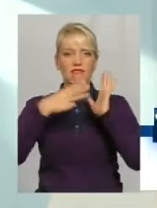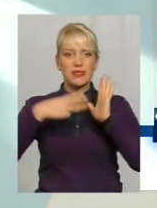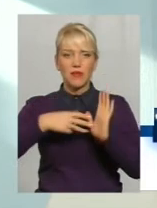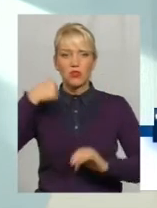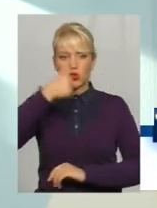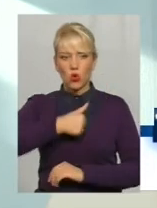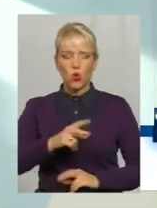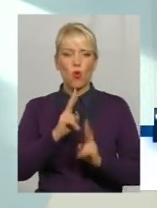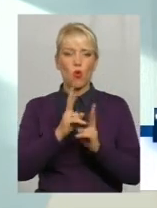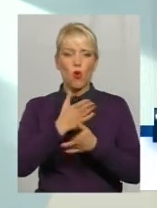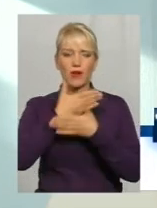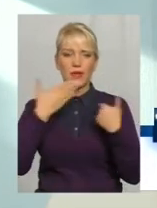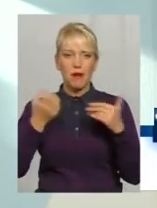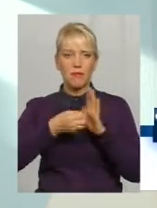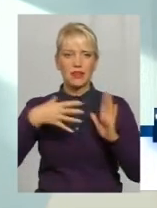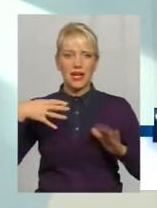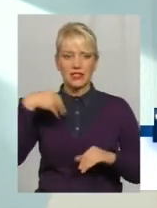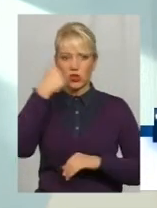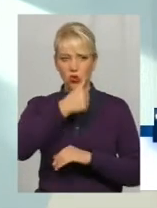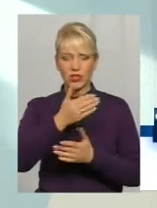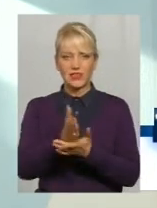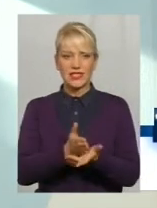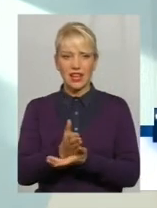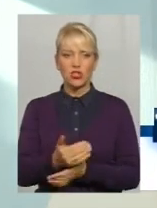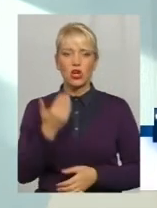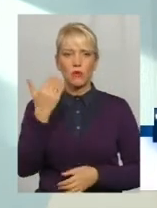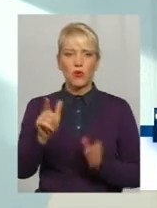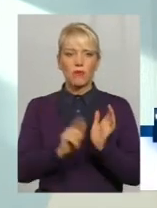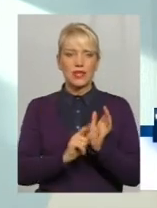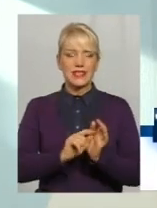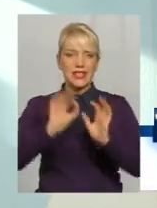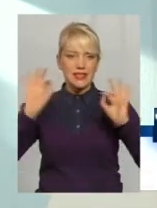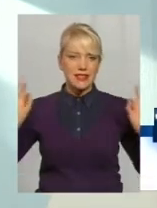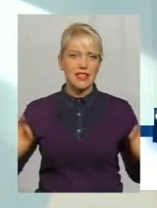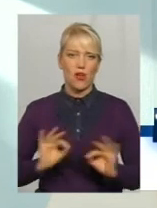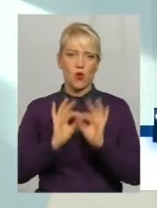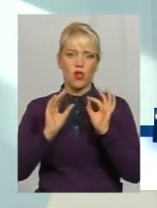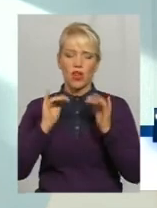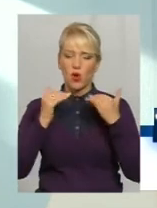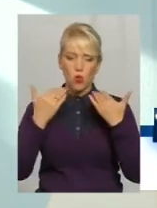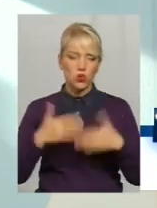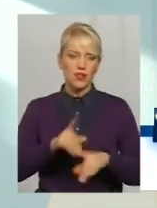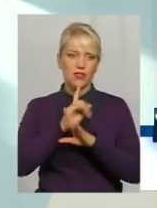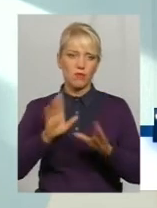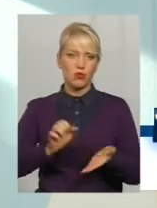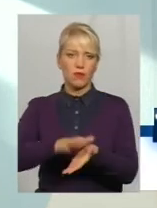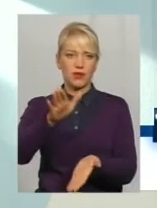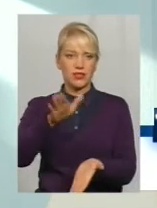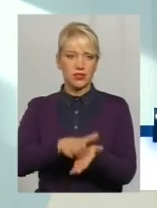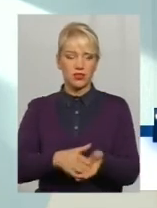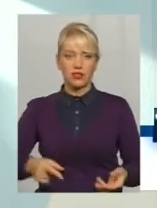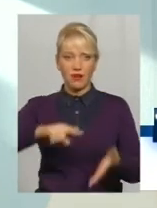року, у кого немає 15 років стажу, йому пенсія ніколи уже не буде призначена.